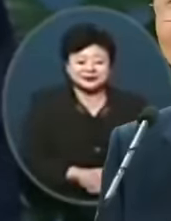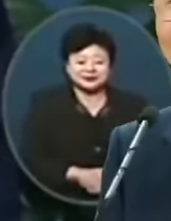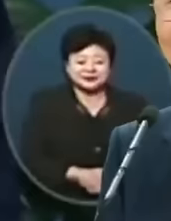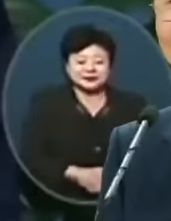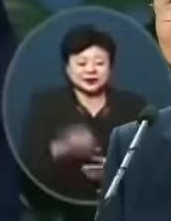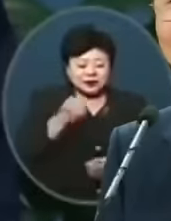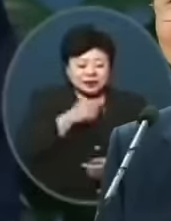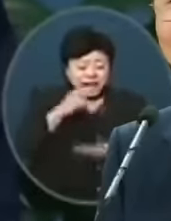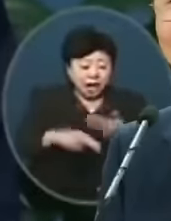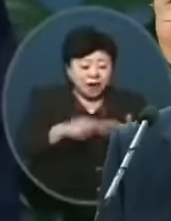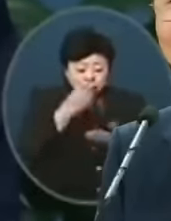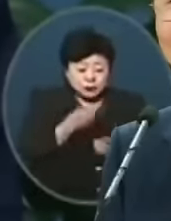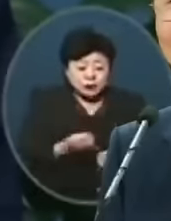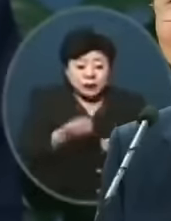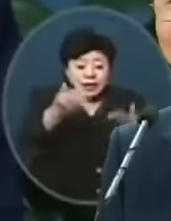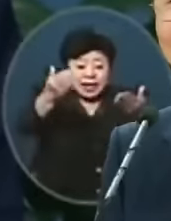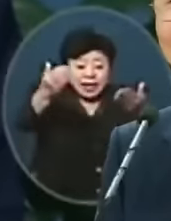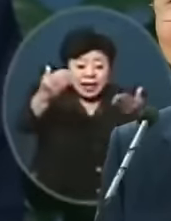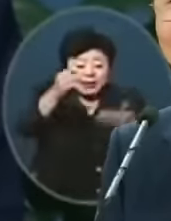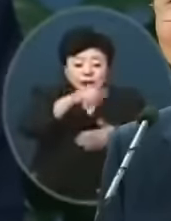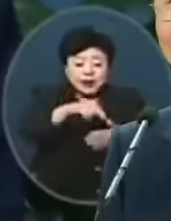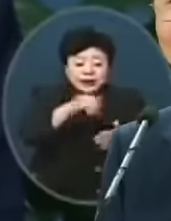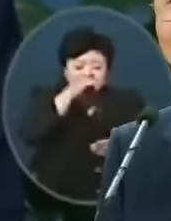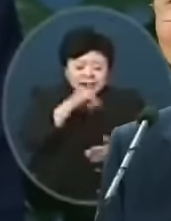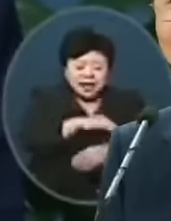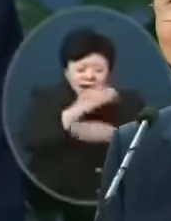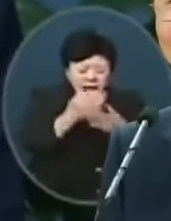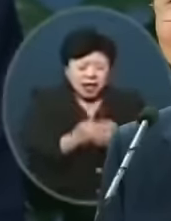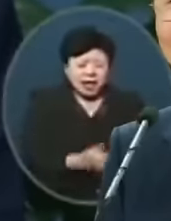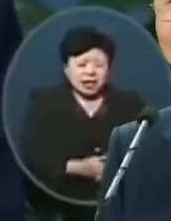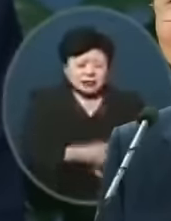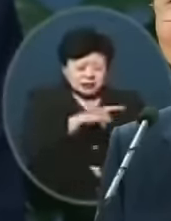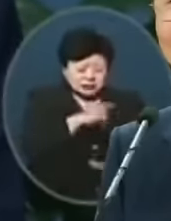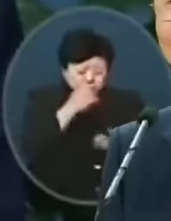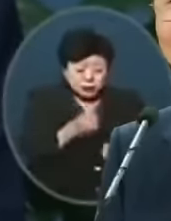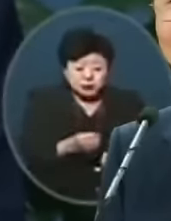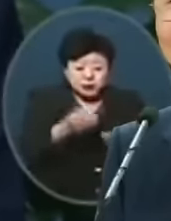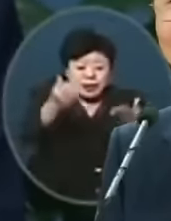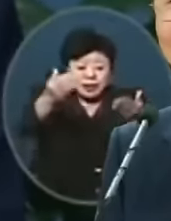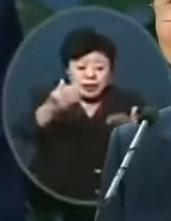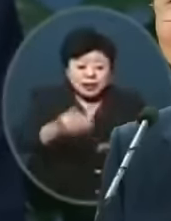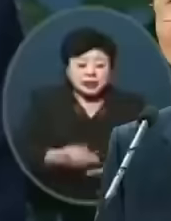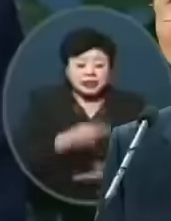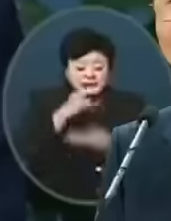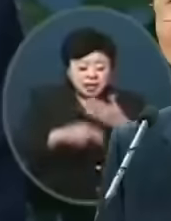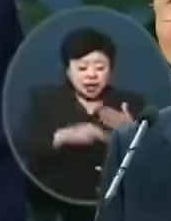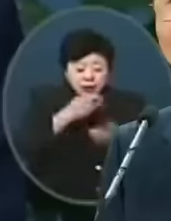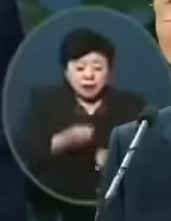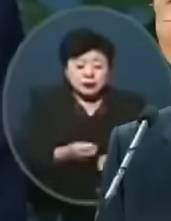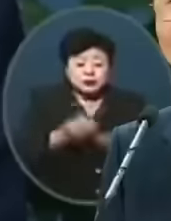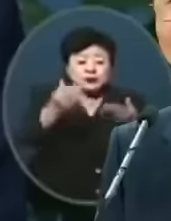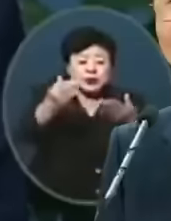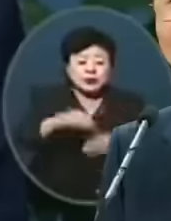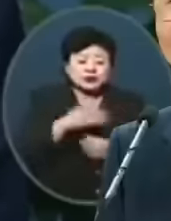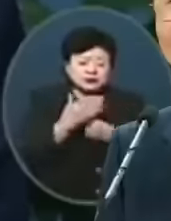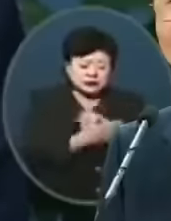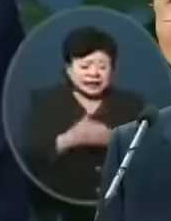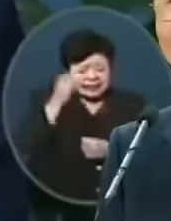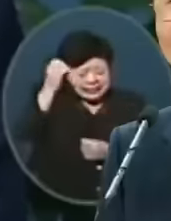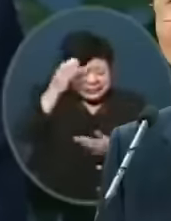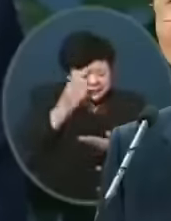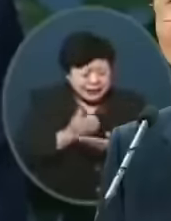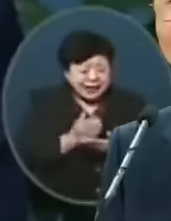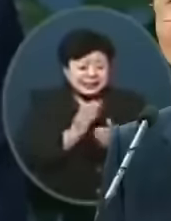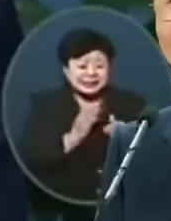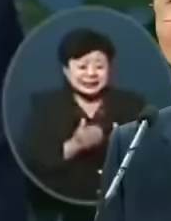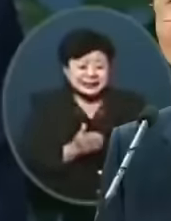내 영혼아 여호와를 성취하라. 내 속에 있는 것들아 다 그 성호를 성취하라. 내 영혼아 야훼를 성취하며 그 모든 은택을 잃지